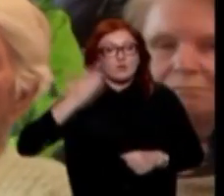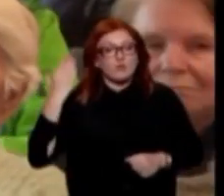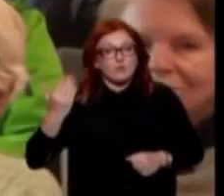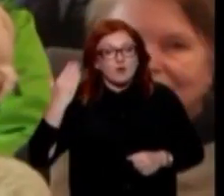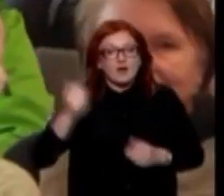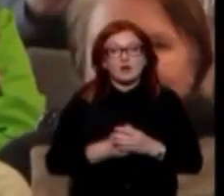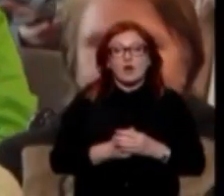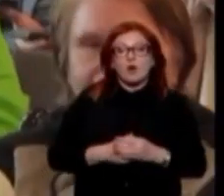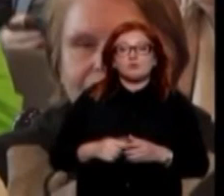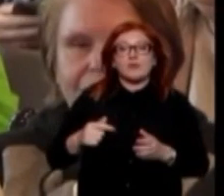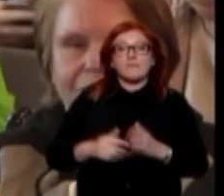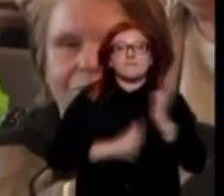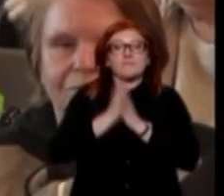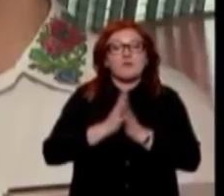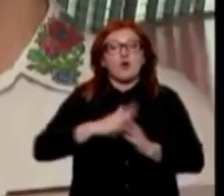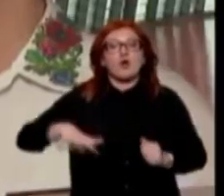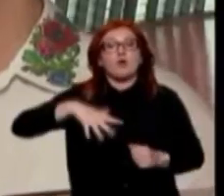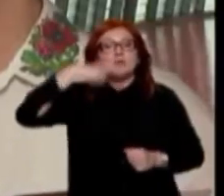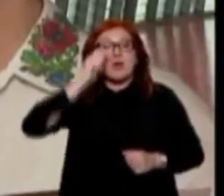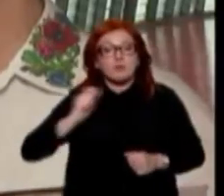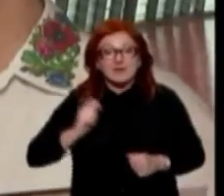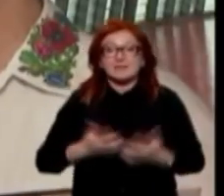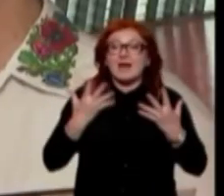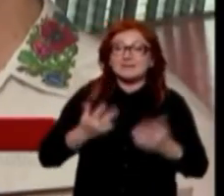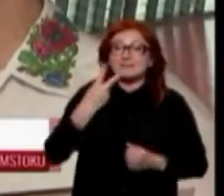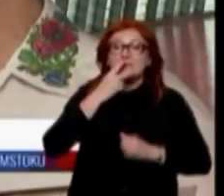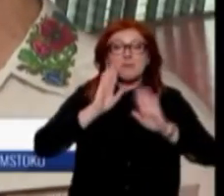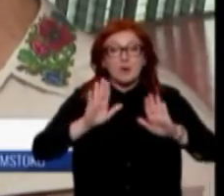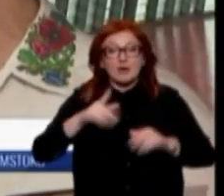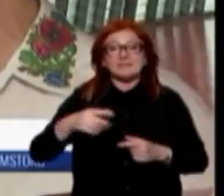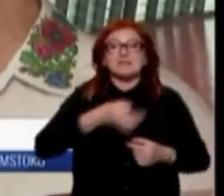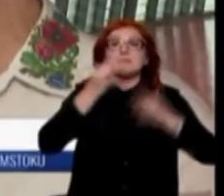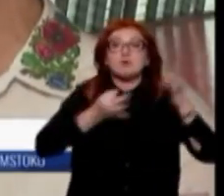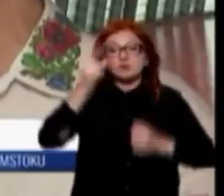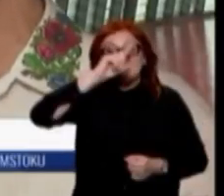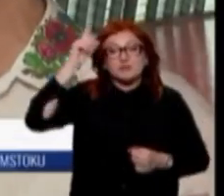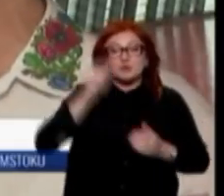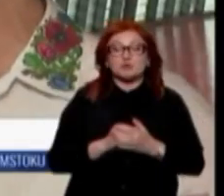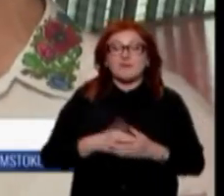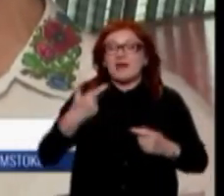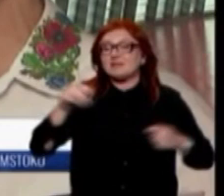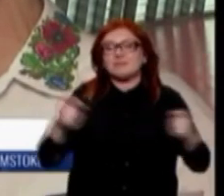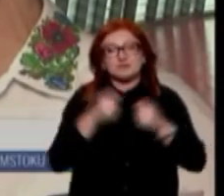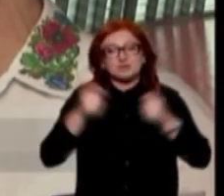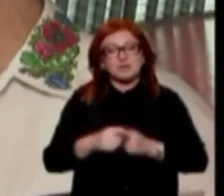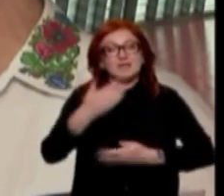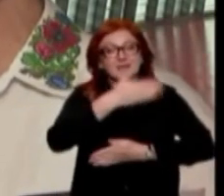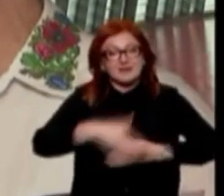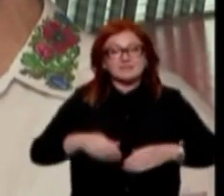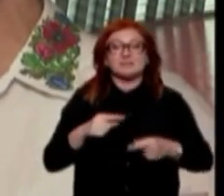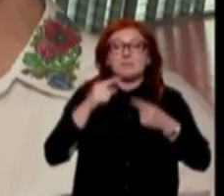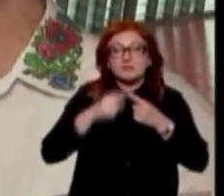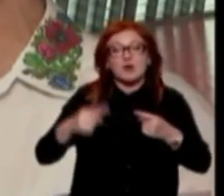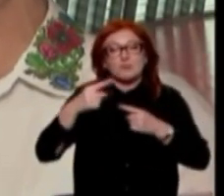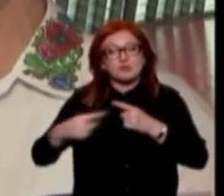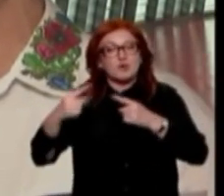objętej wojną Ukrainy. Chcemy pokazać, że piosenka ludowa przełamuje granice, krok po kroku,